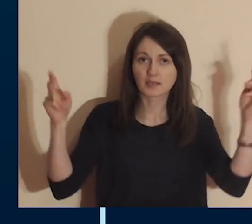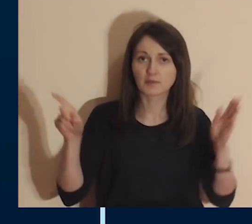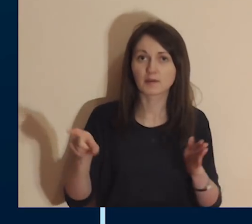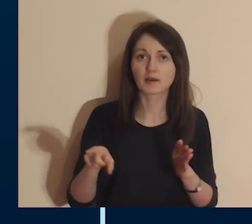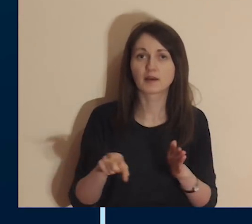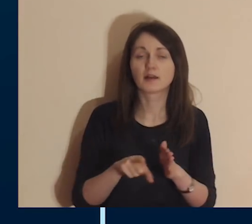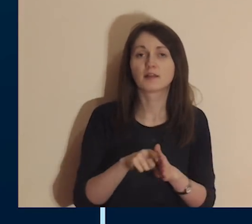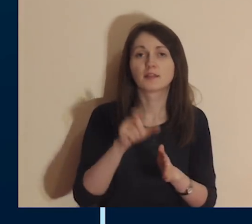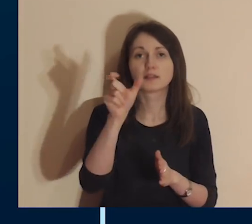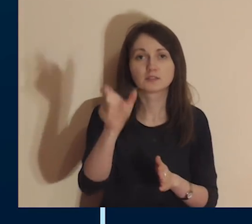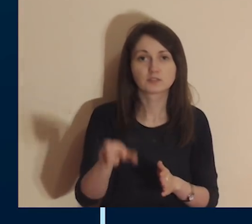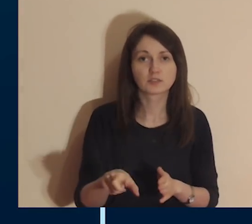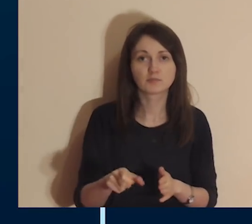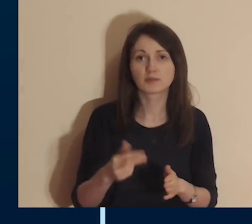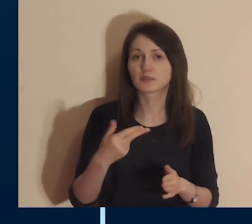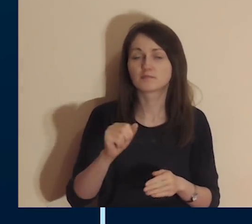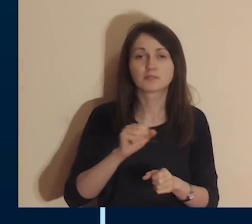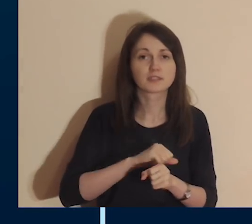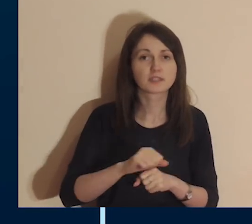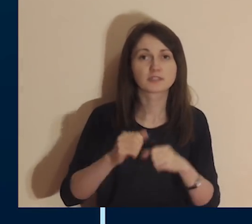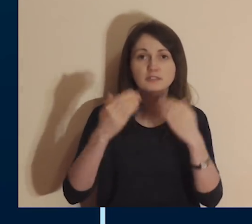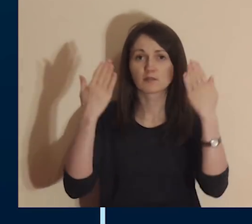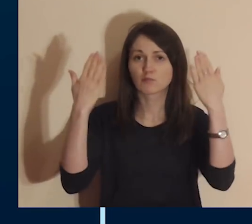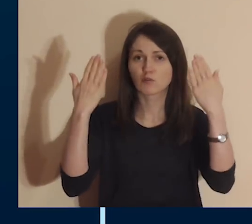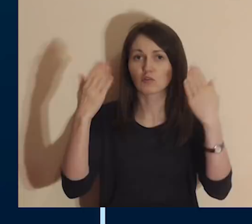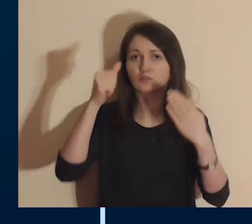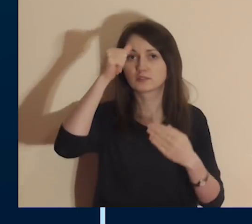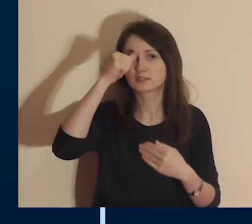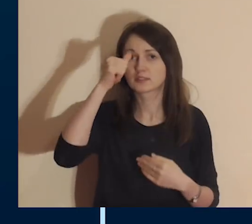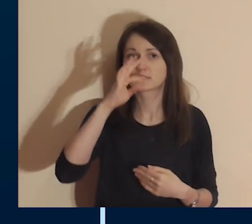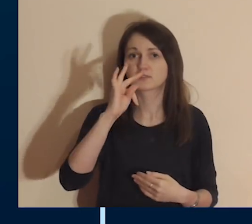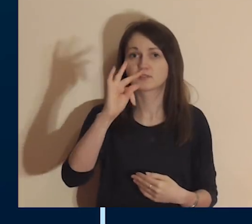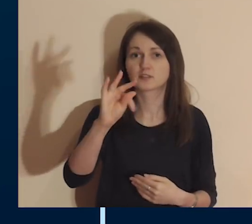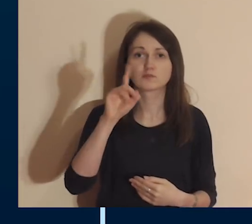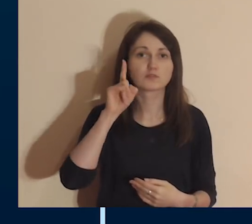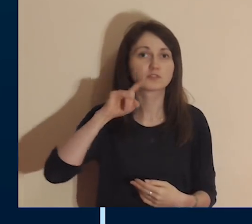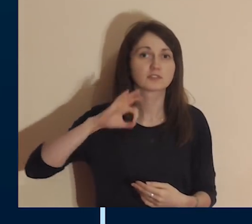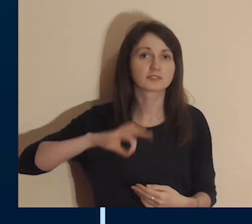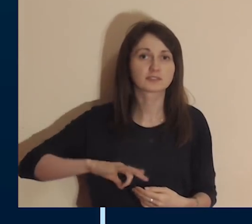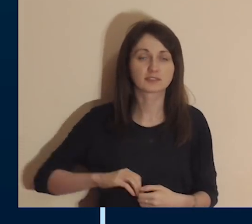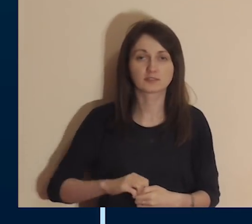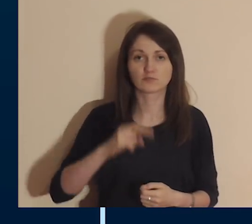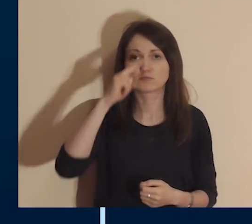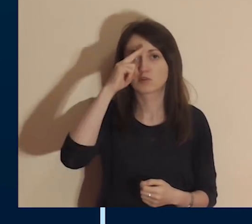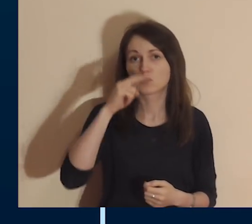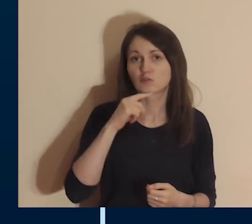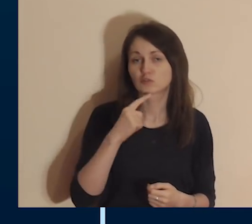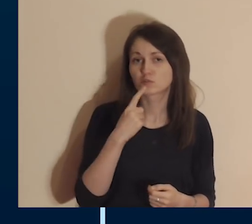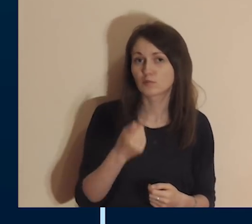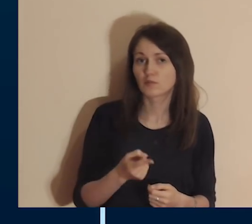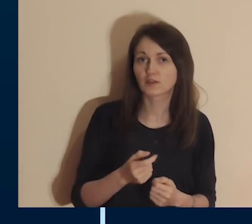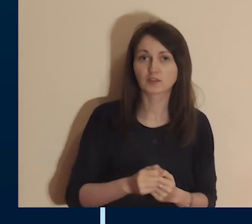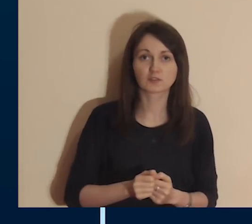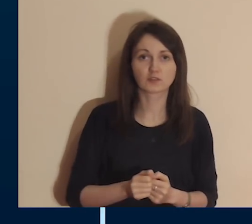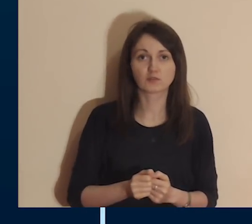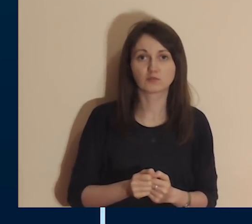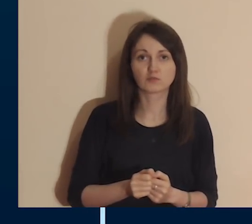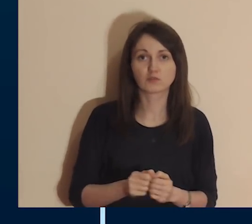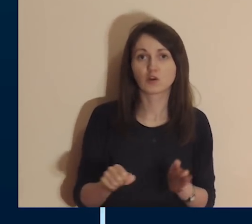Ciebie. Już nie jestem godzien nazywać się Twoim synem. Lecz ojciec powiedział do sług: